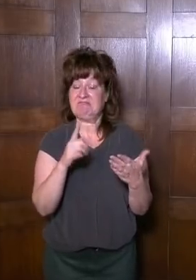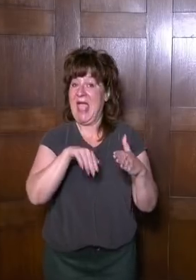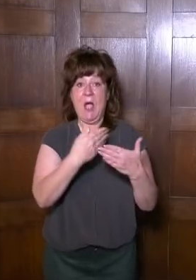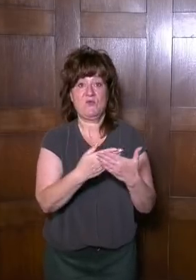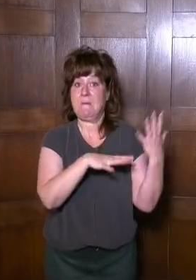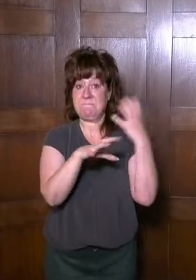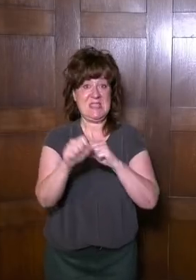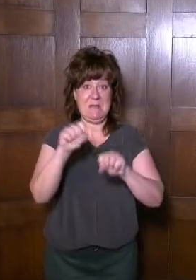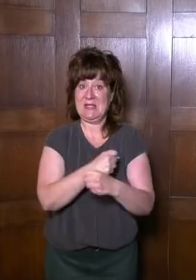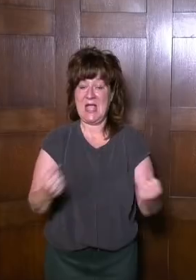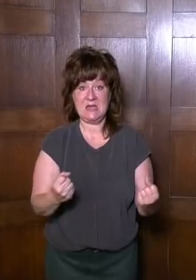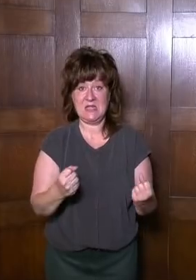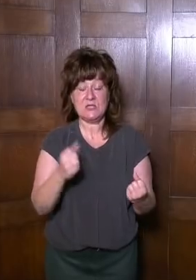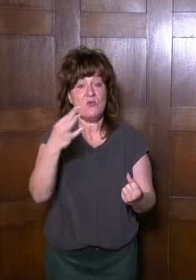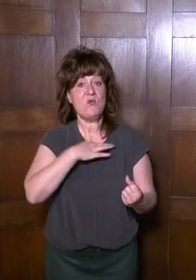Erkenntnis.